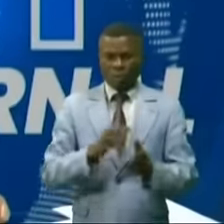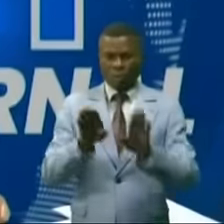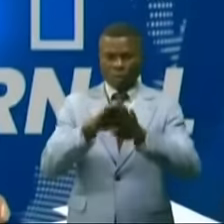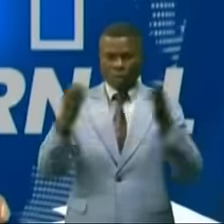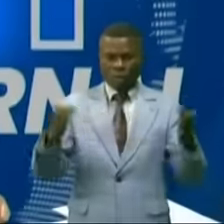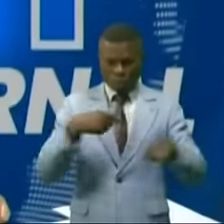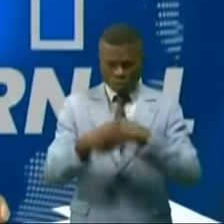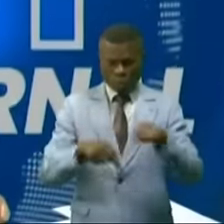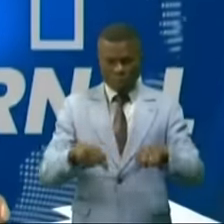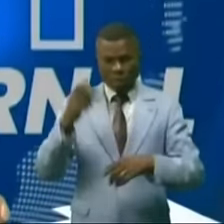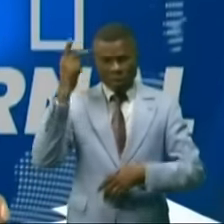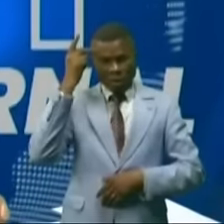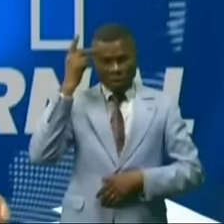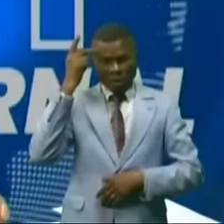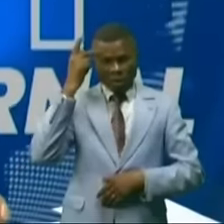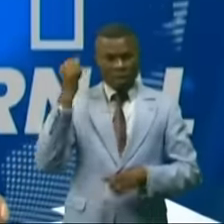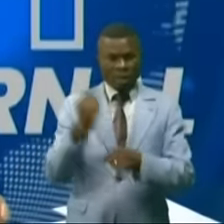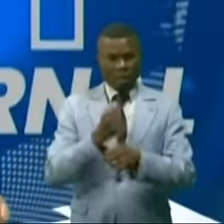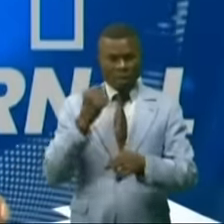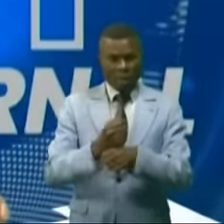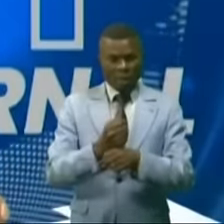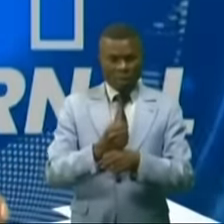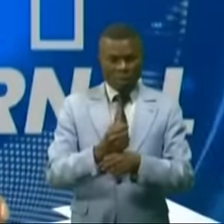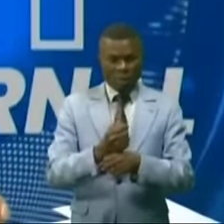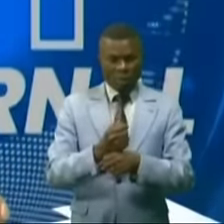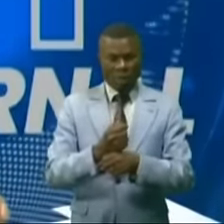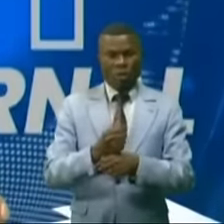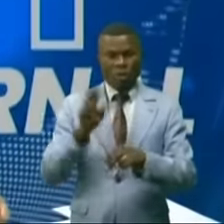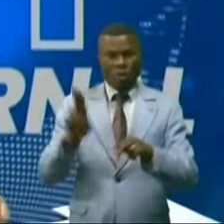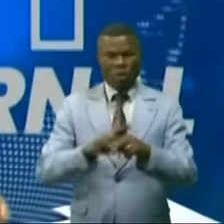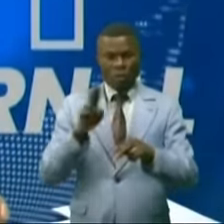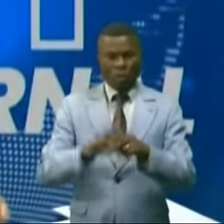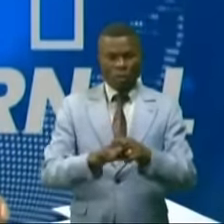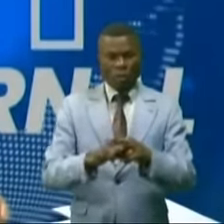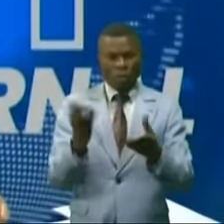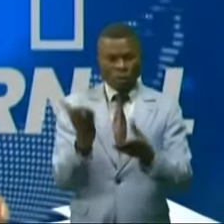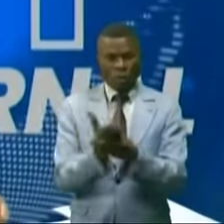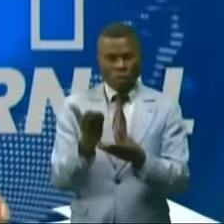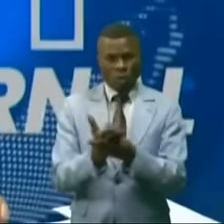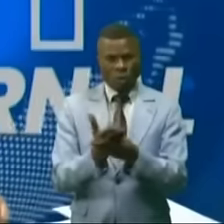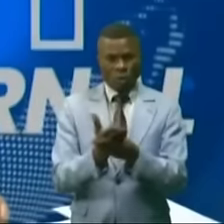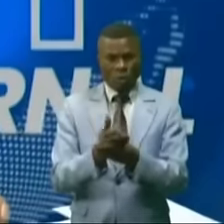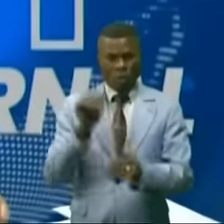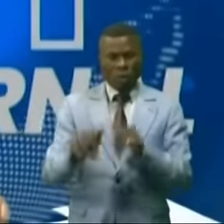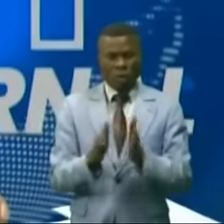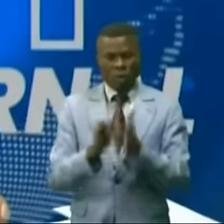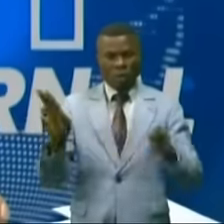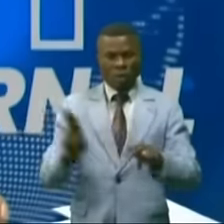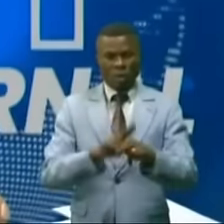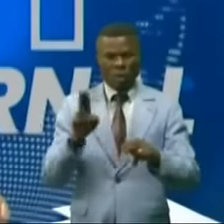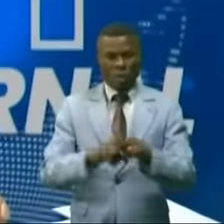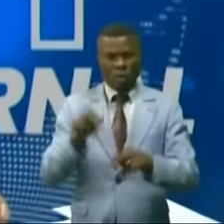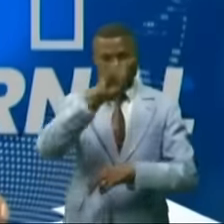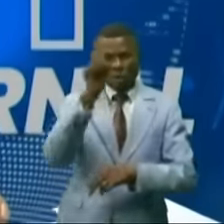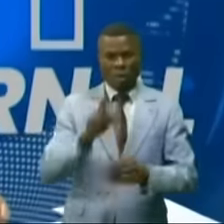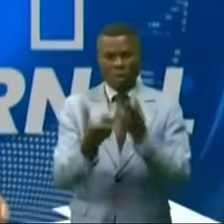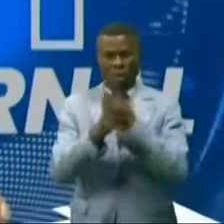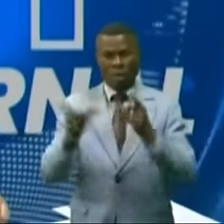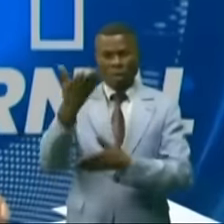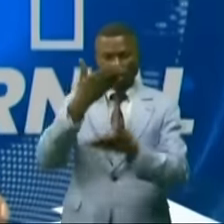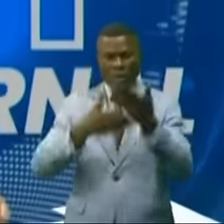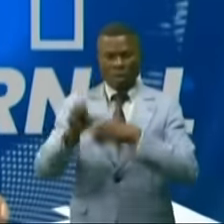Ouverture aujourd'hui à Kinshasa des travaux sur la mise en œuvre de la feuille de route du secrétariat exécutif de la zone